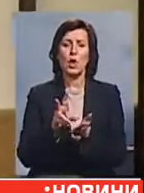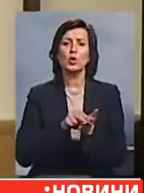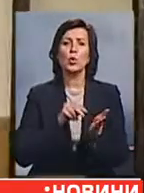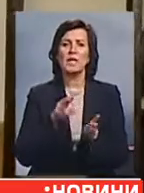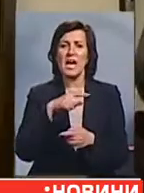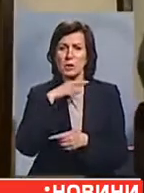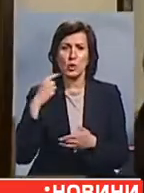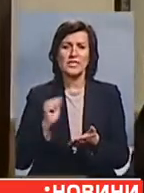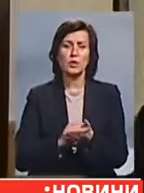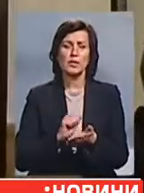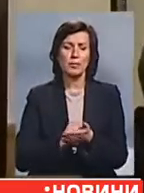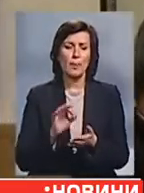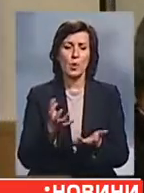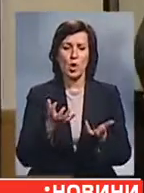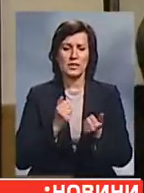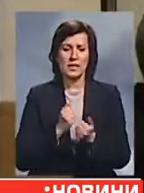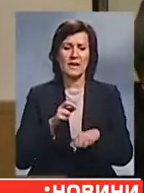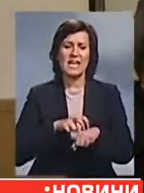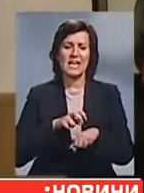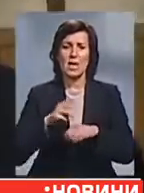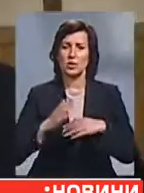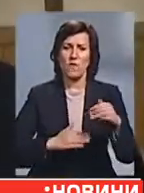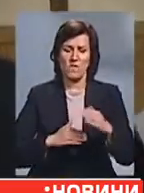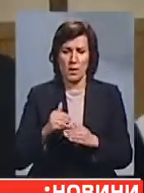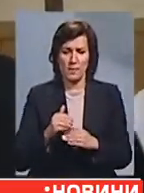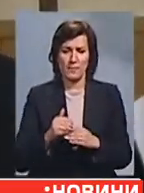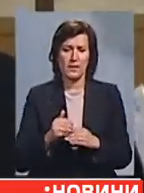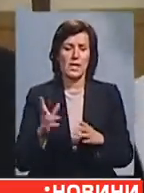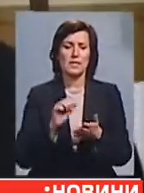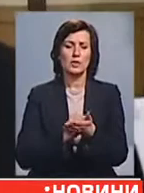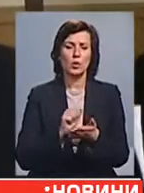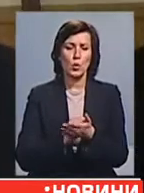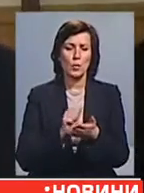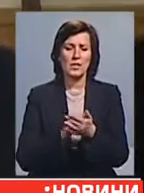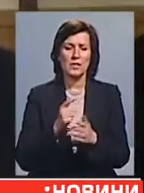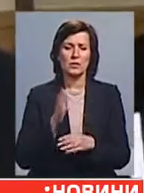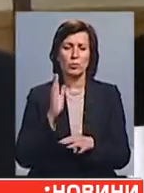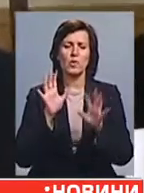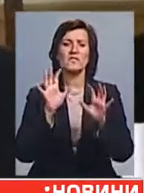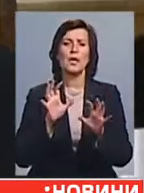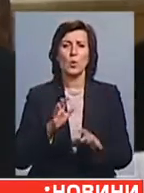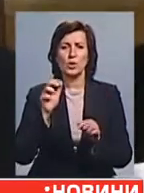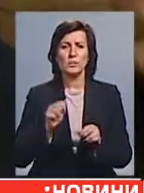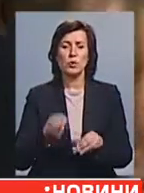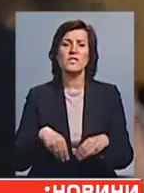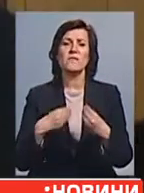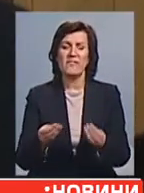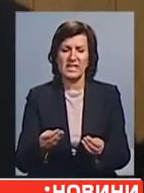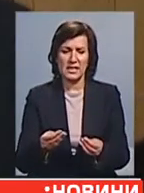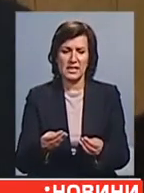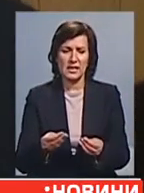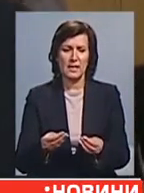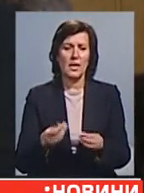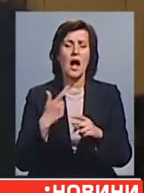свого російського диплома про отримання лікарського фаху. Всі документи, якщо вони були в законний спосіб видані, а ці